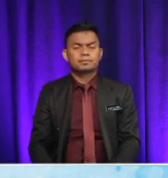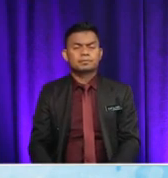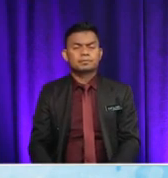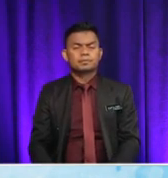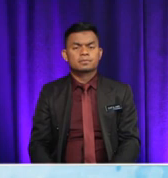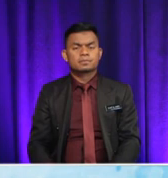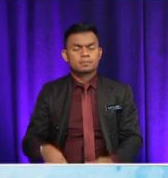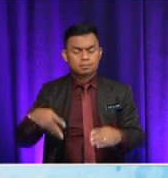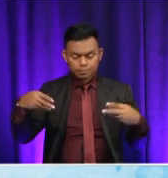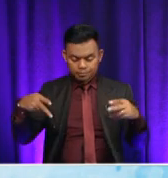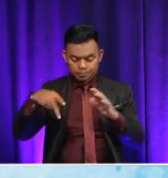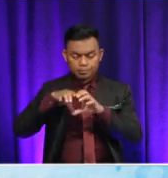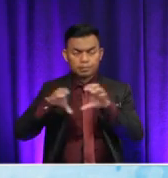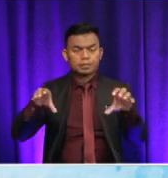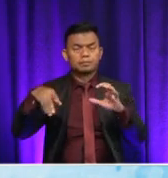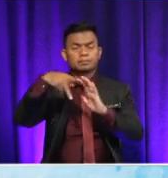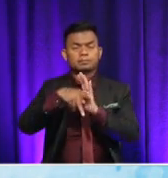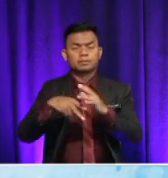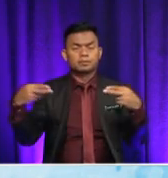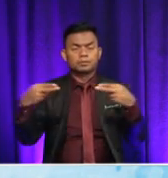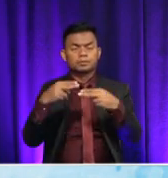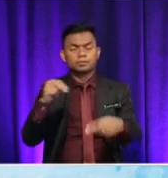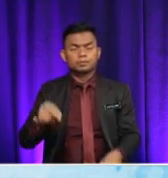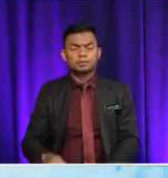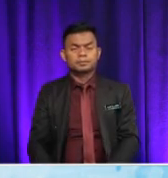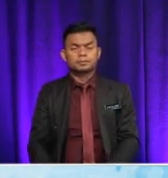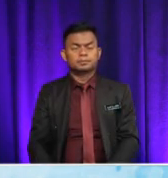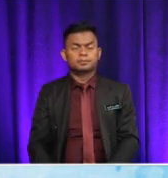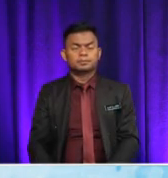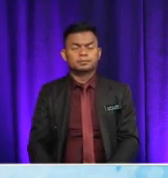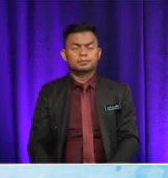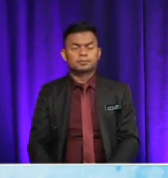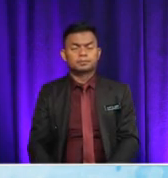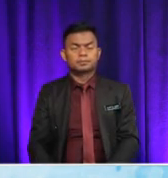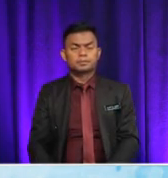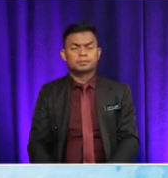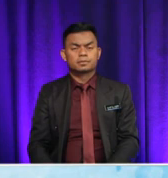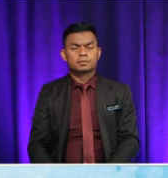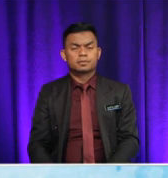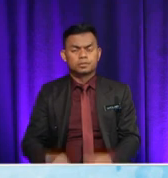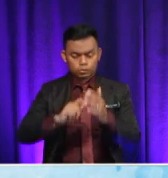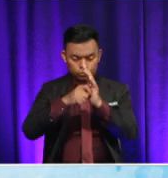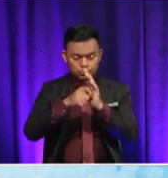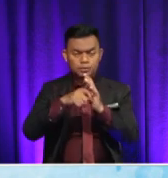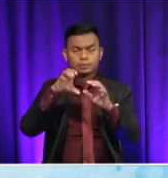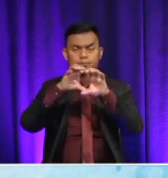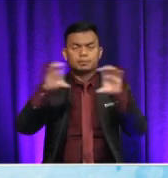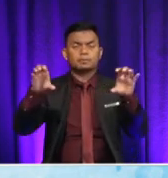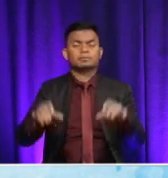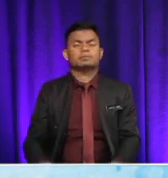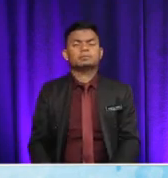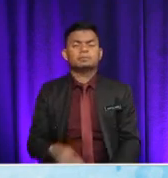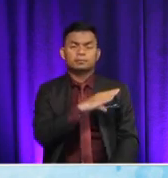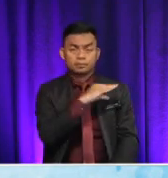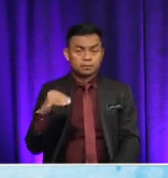di menutup bakalan air dari Pipe utama ialah si siapa kunci pie dan contoh menyukai